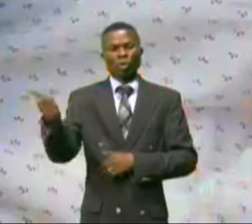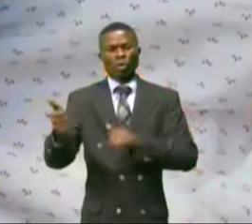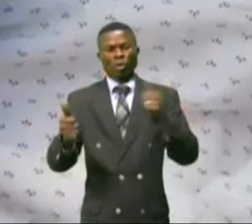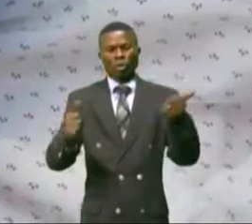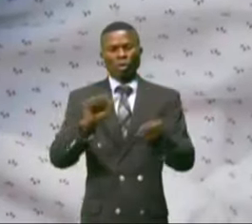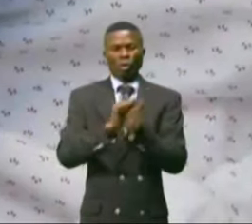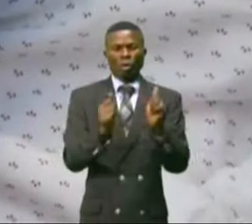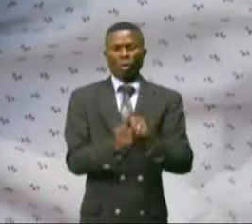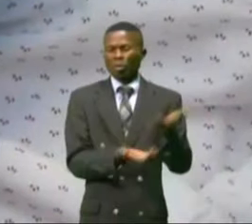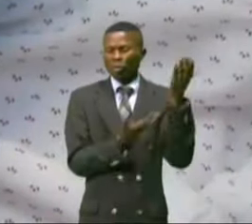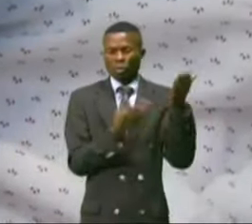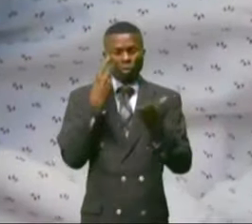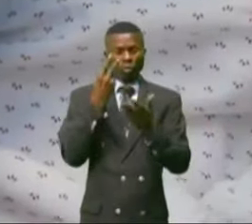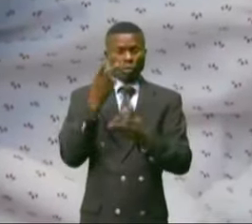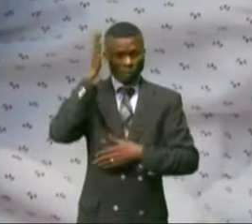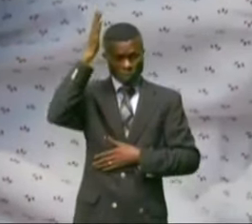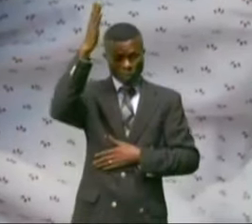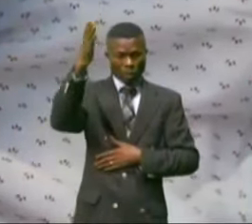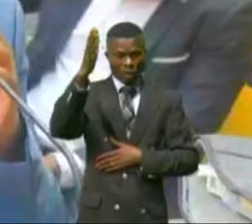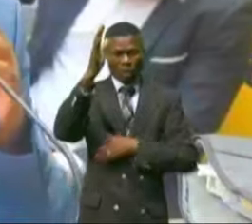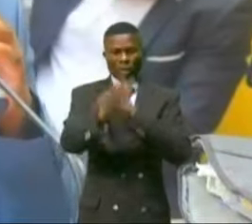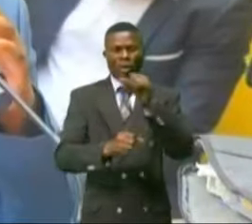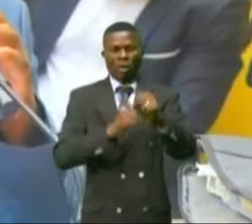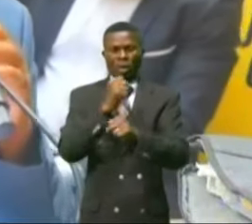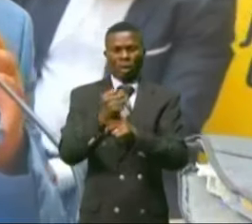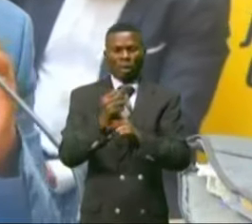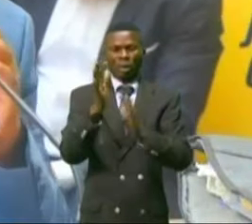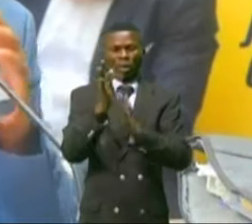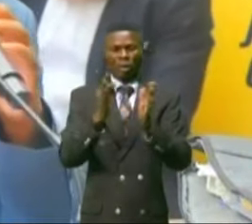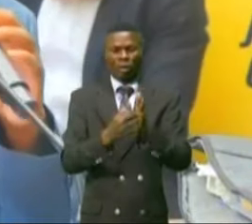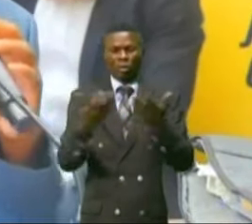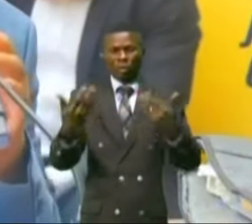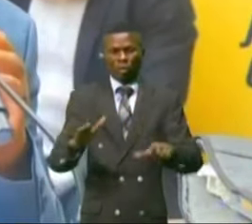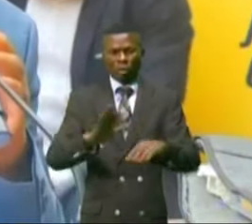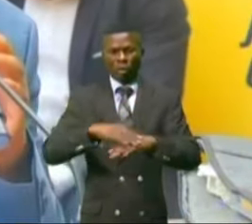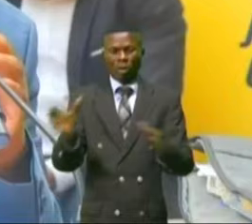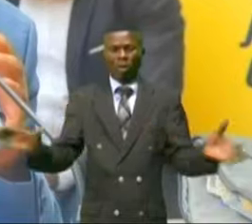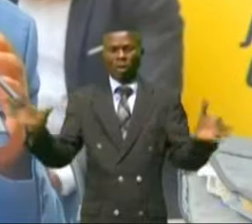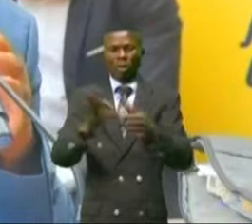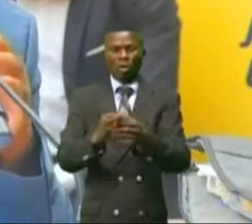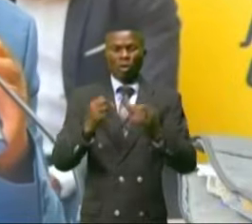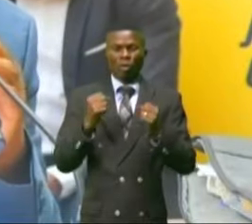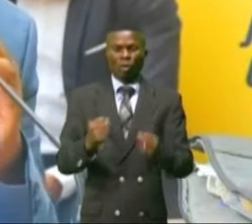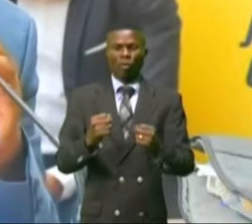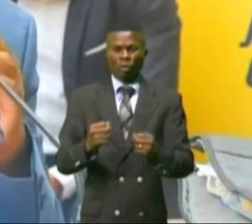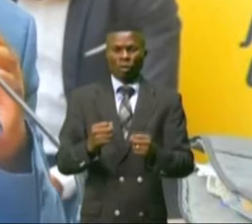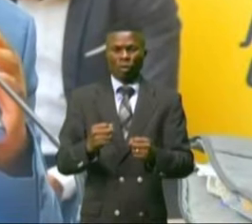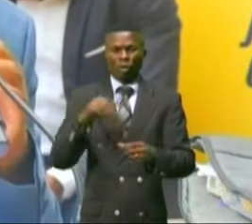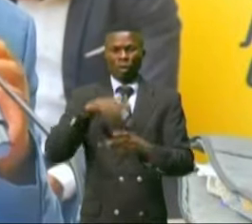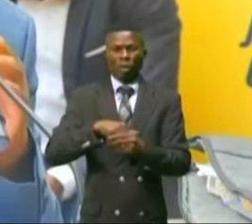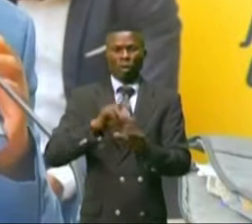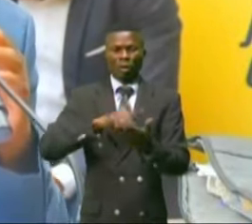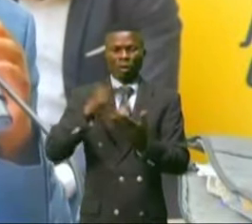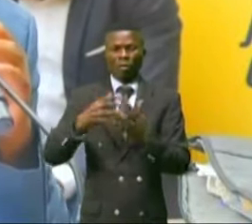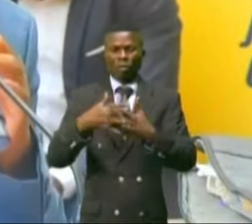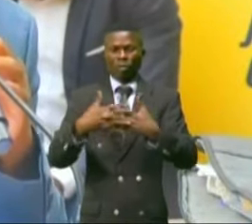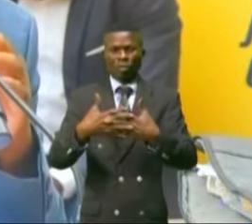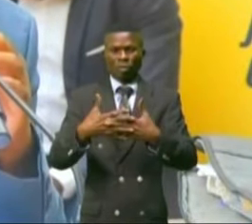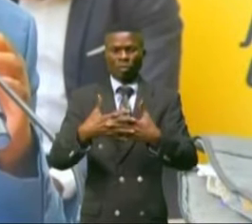les défis et perspectives d'avenir 18 ans après. La mutualisation de forces dans le cadre de la